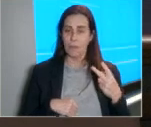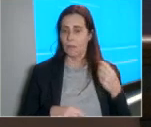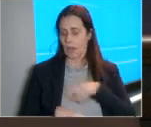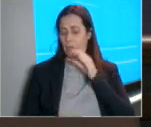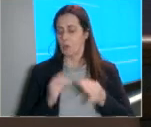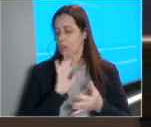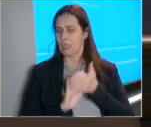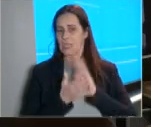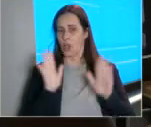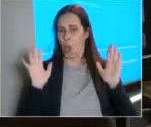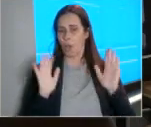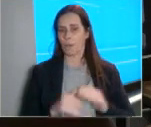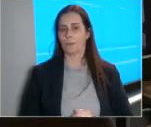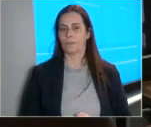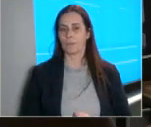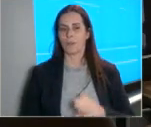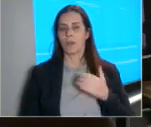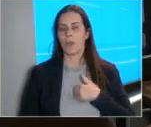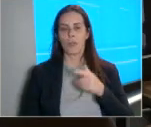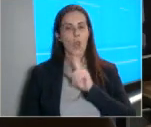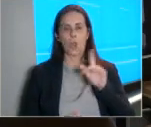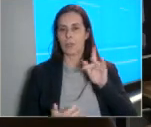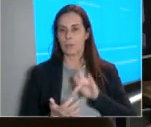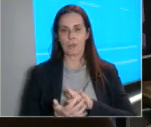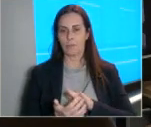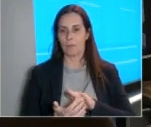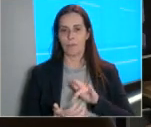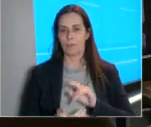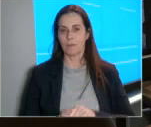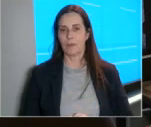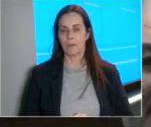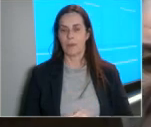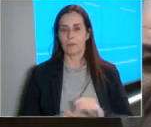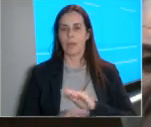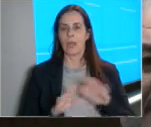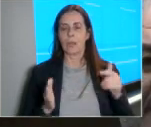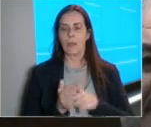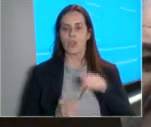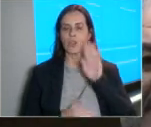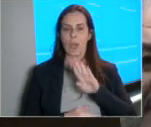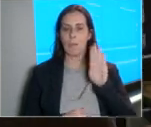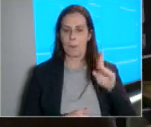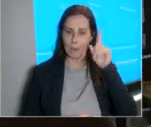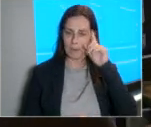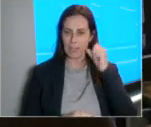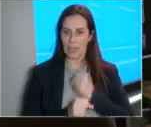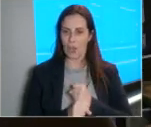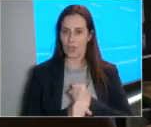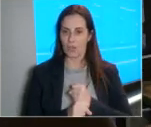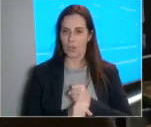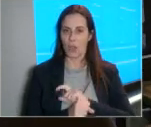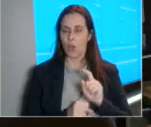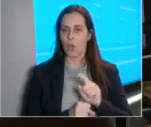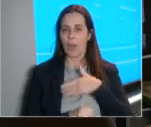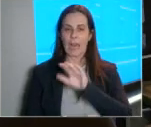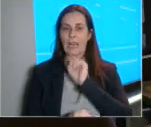הדין, זה הכל. אנחנו לא נמצאים במקום הזה, רק בגלל שנתניהו מתעקש, לא